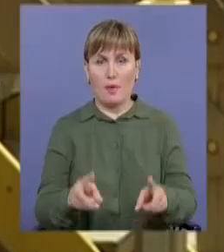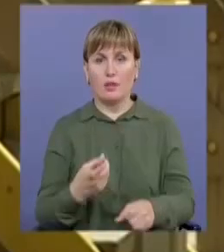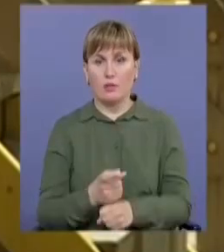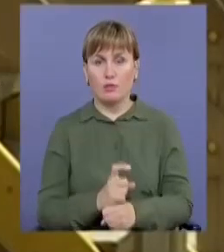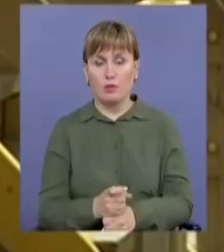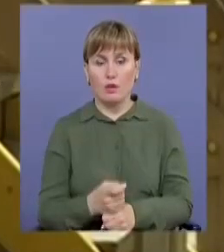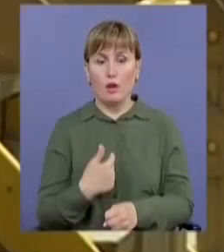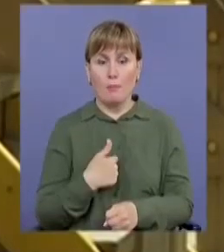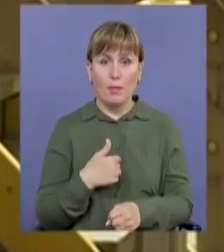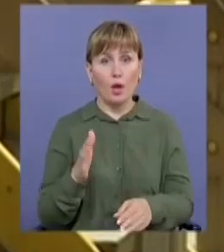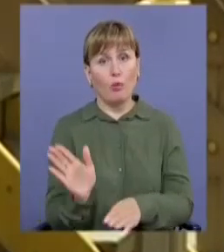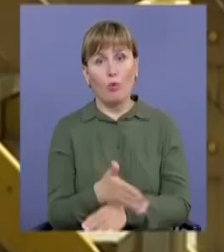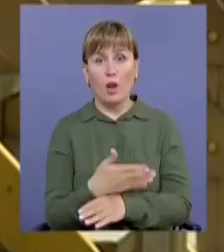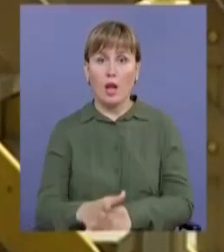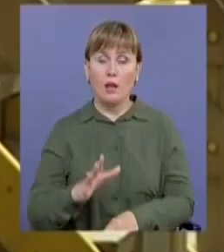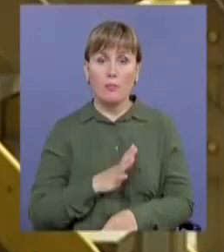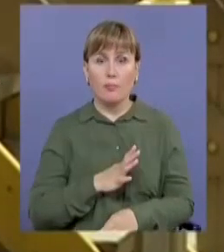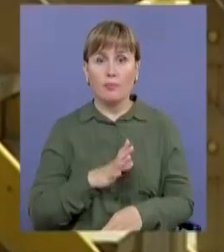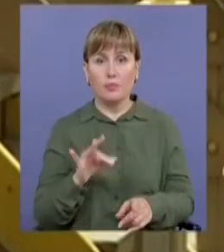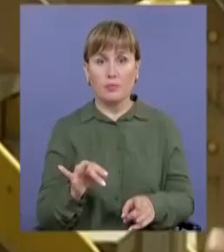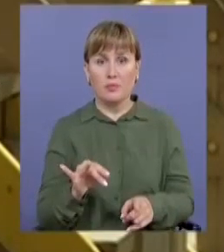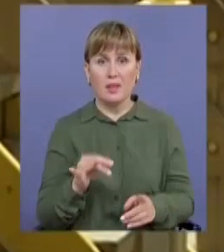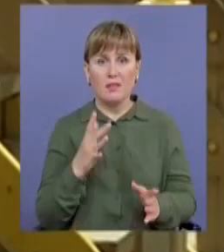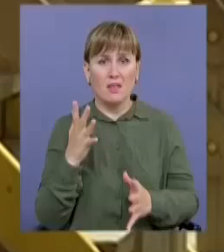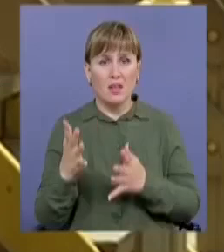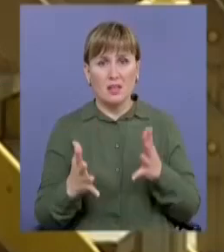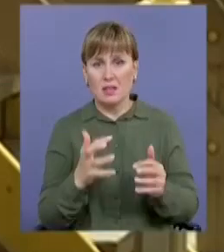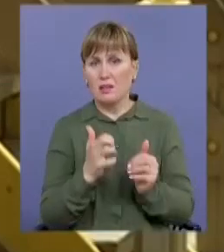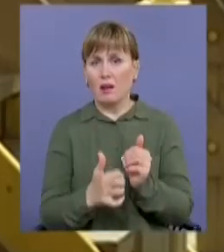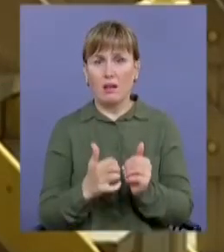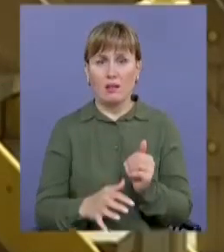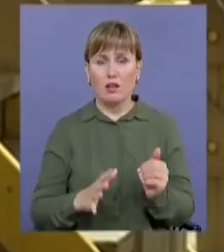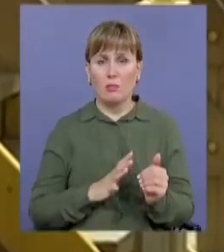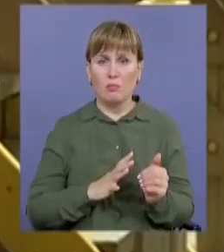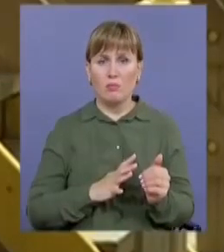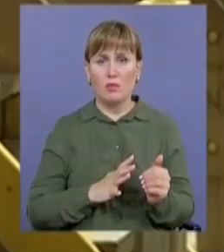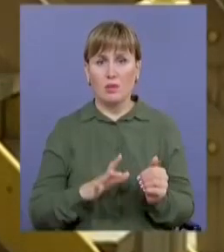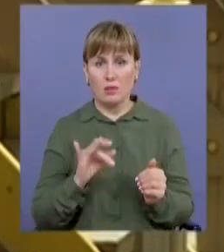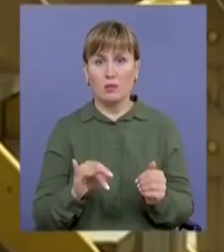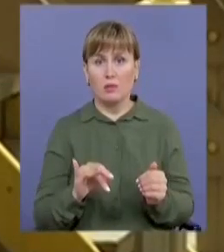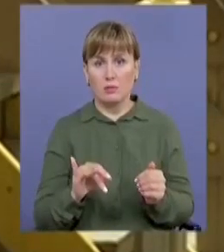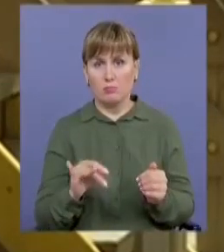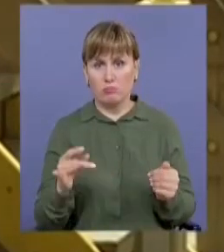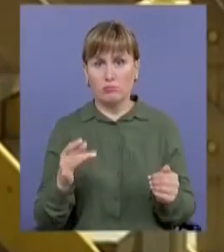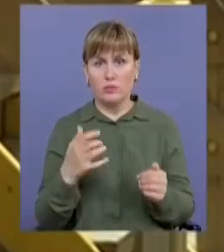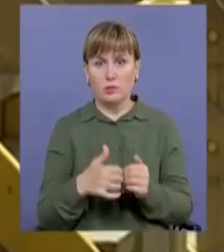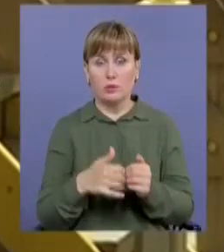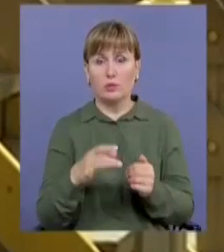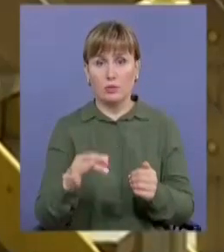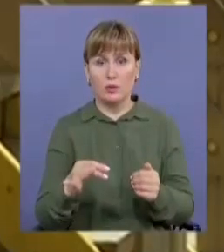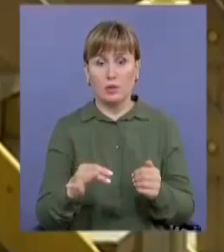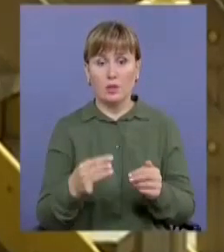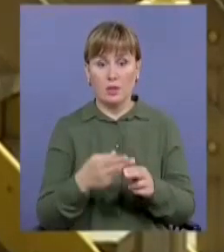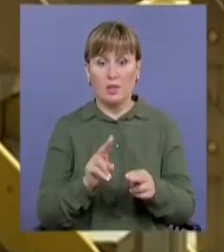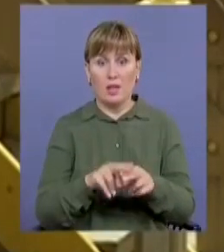Мы гуляли, и такой небольшой буквально ветер был. Этого хватило, чтобы такая же стена